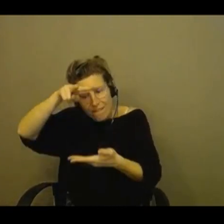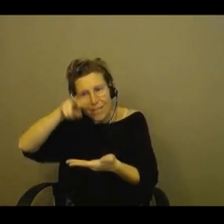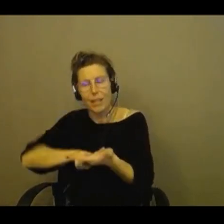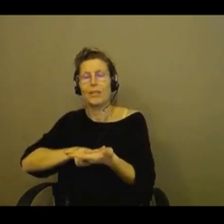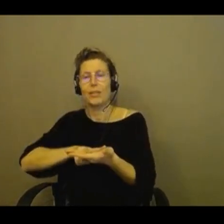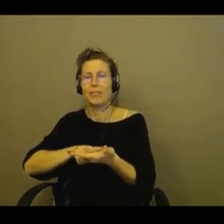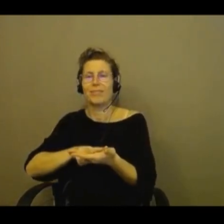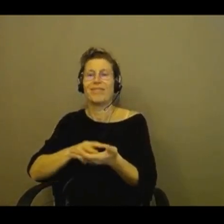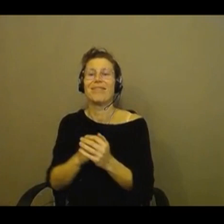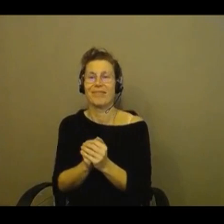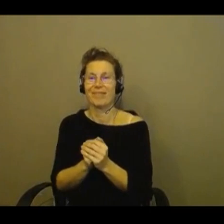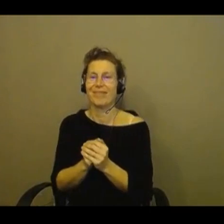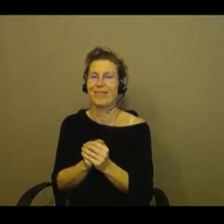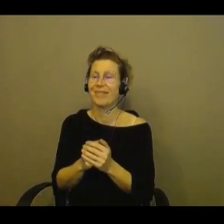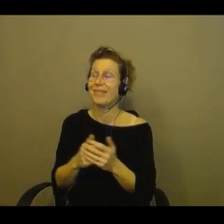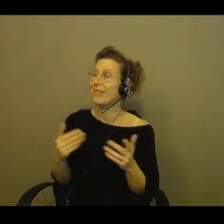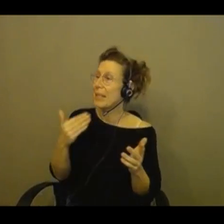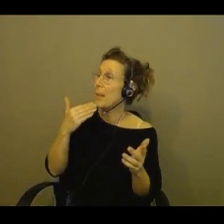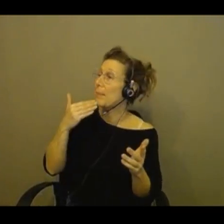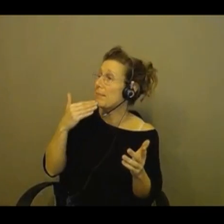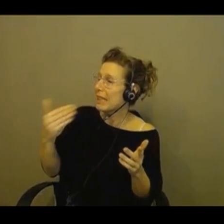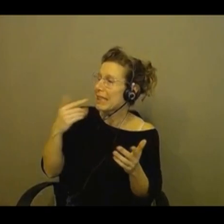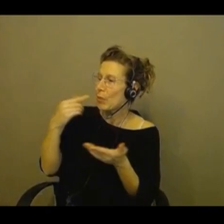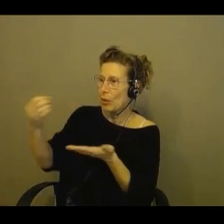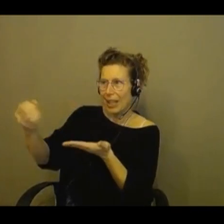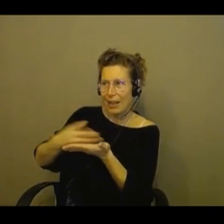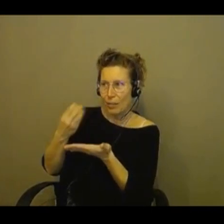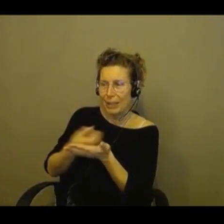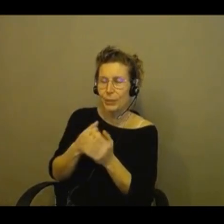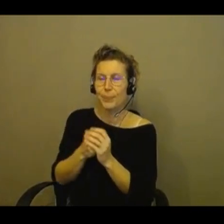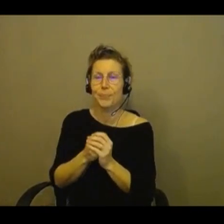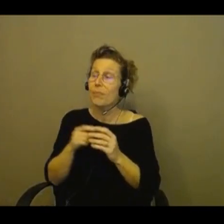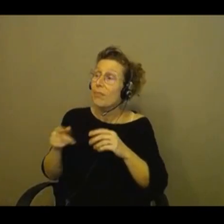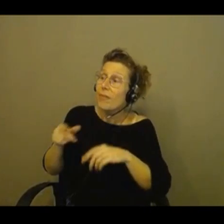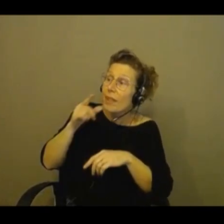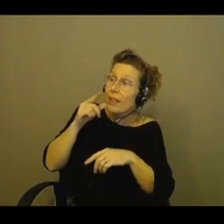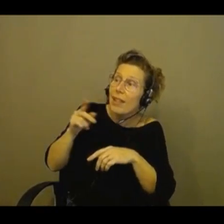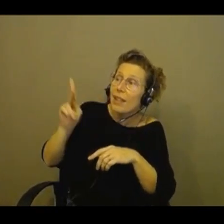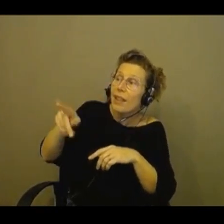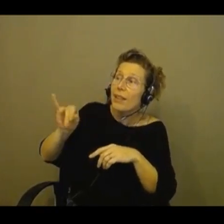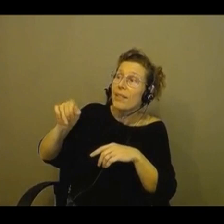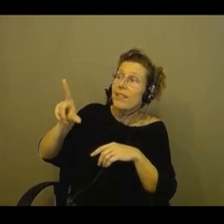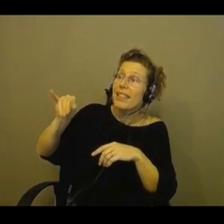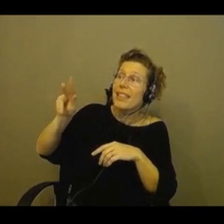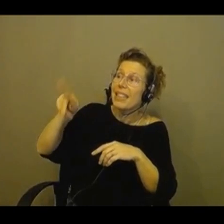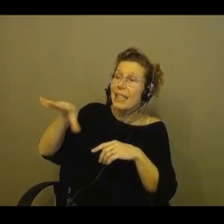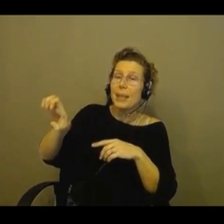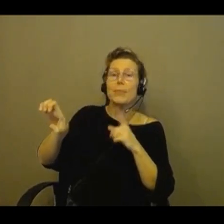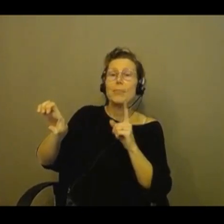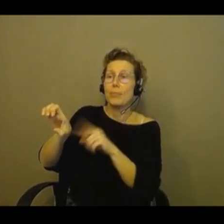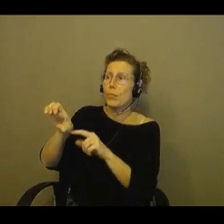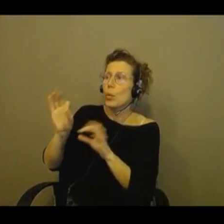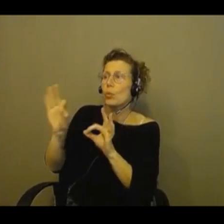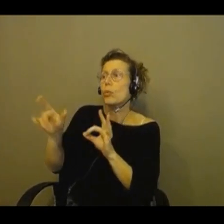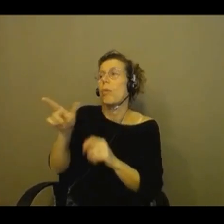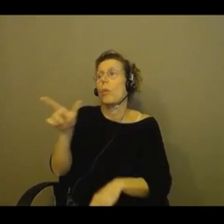Merci déjà pour ces précisions. Et Philippe, ensuite, en quelques mots. Philippe, donc on se tutoie, on en a